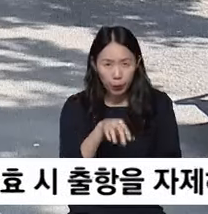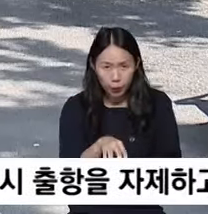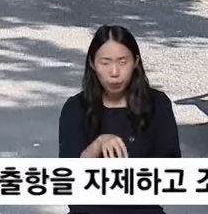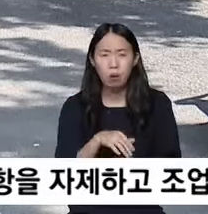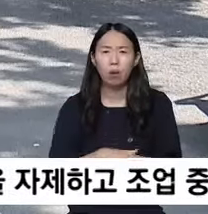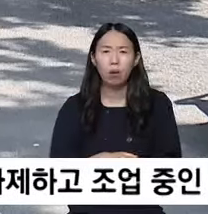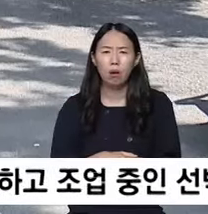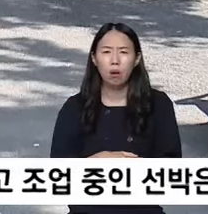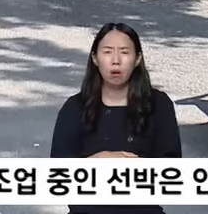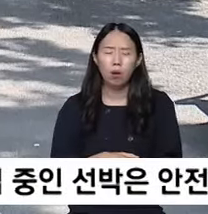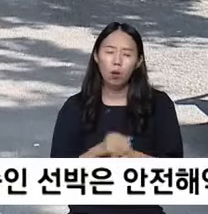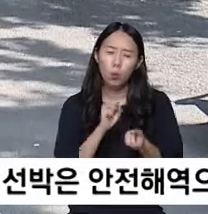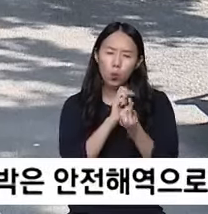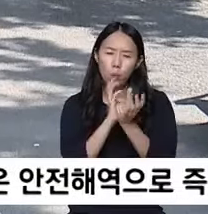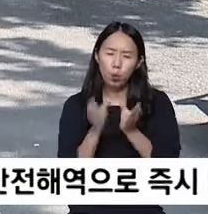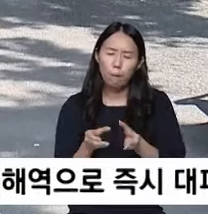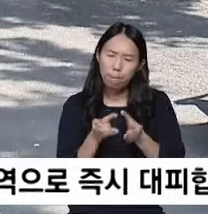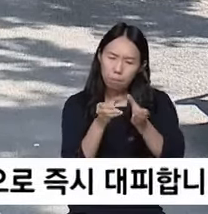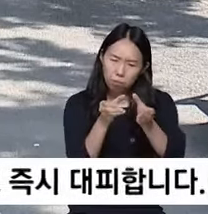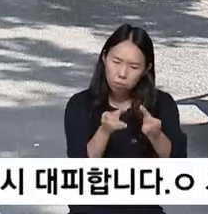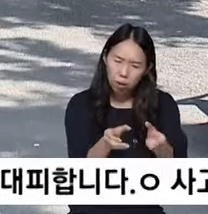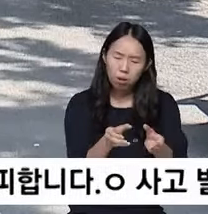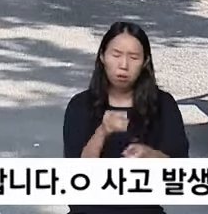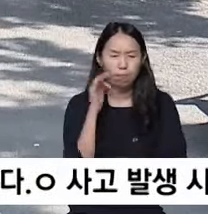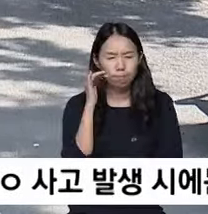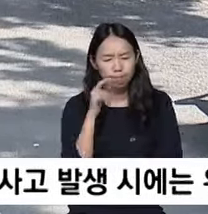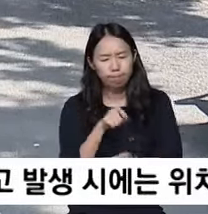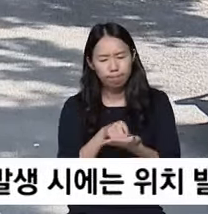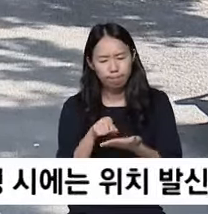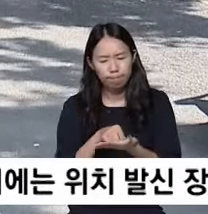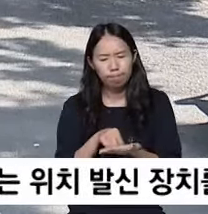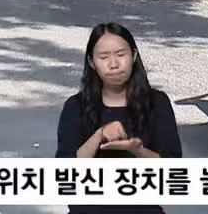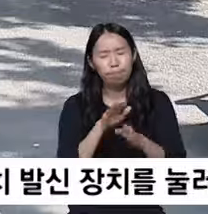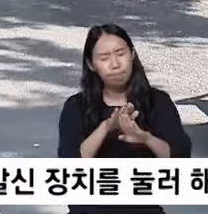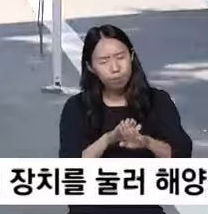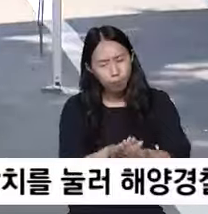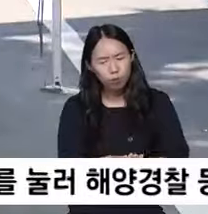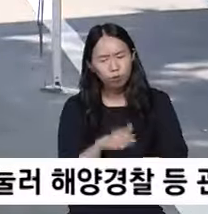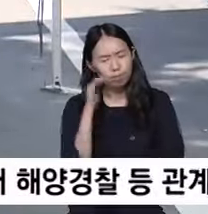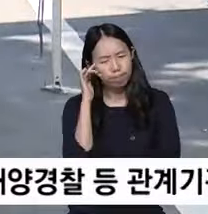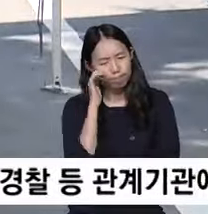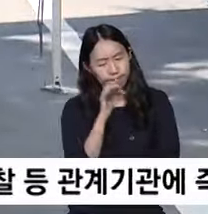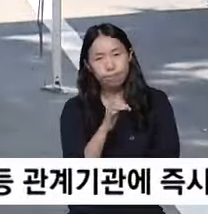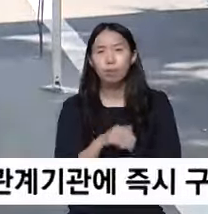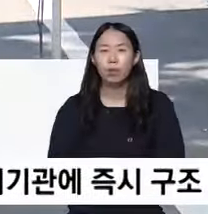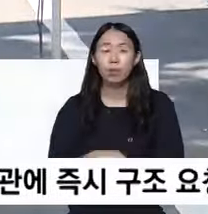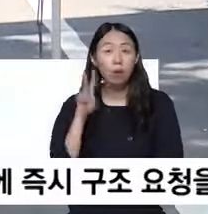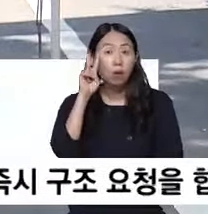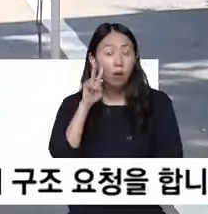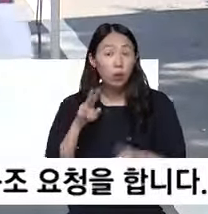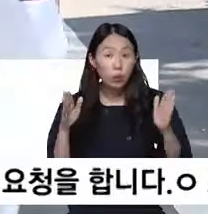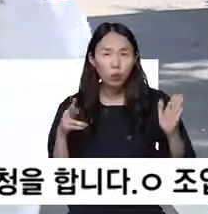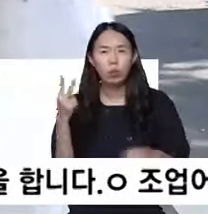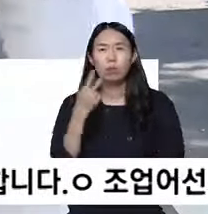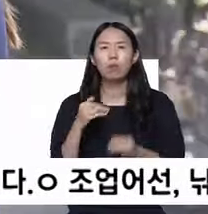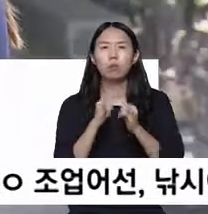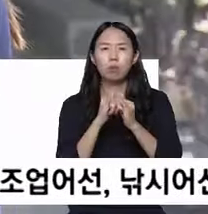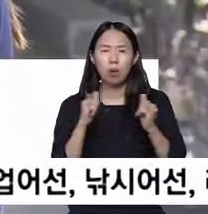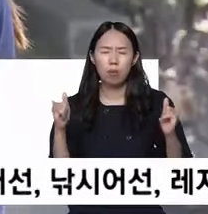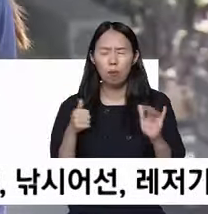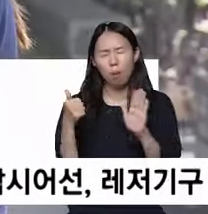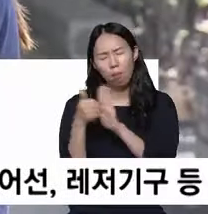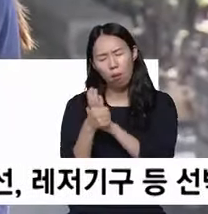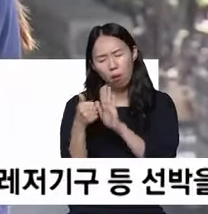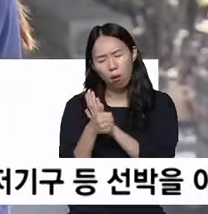현장에 국화꽃을 넣고 추모글을 남기며 10대 여학생을 추모하고 있습니다. 이틀 동안 2천 명이 넘는 시민들이